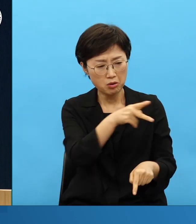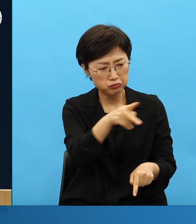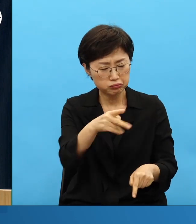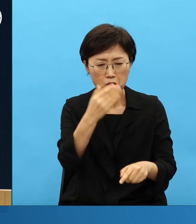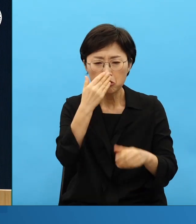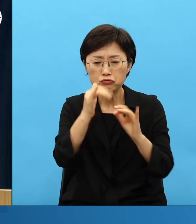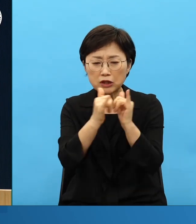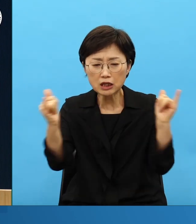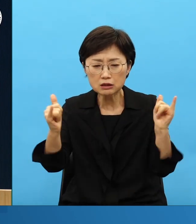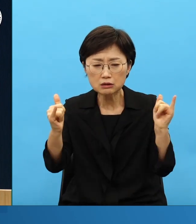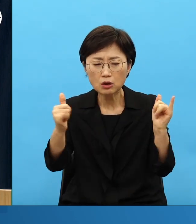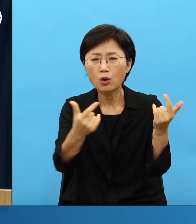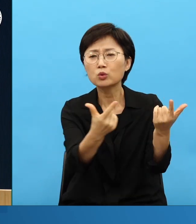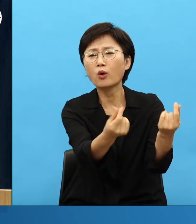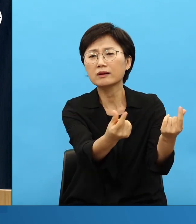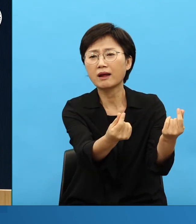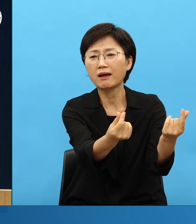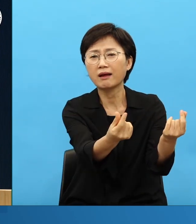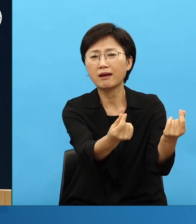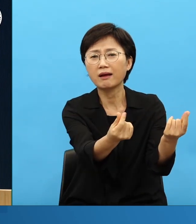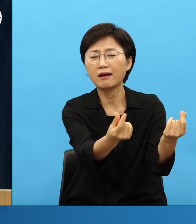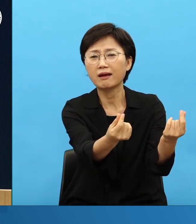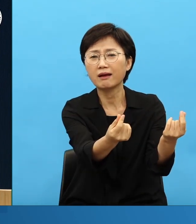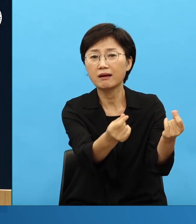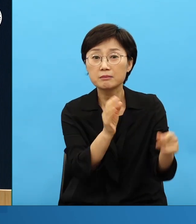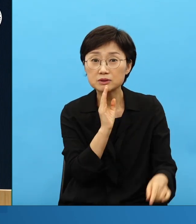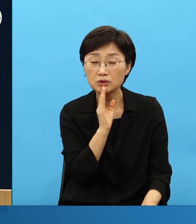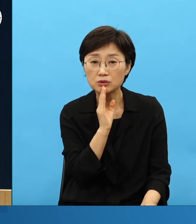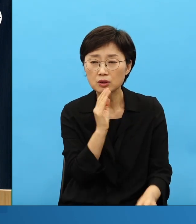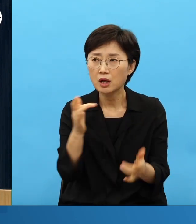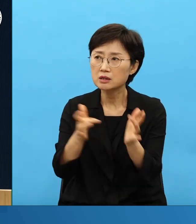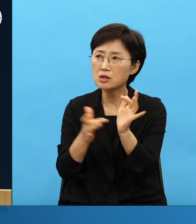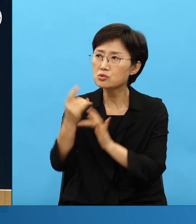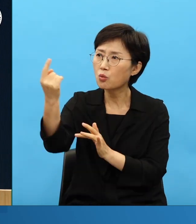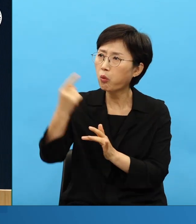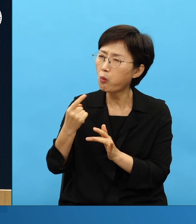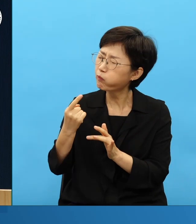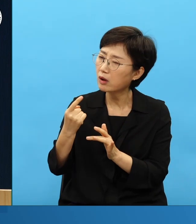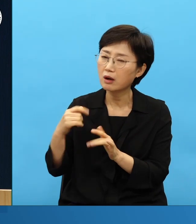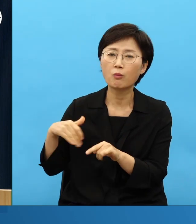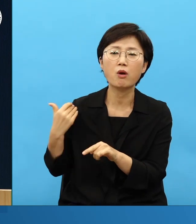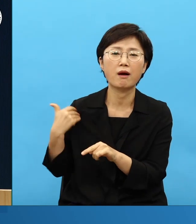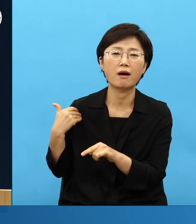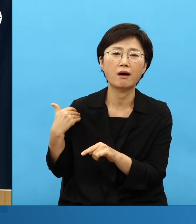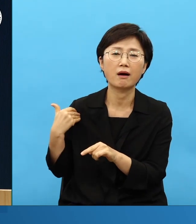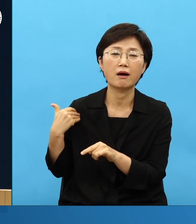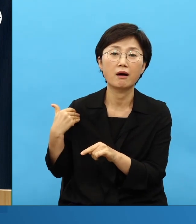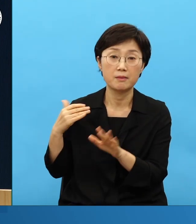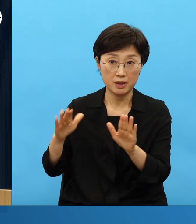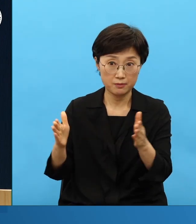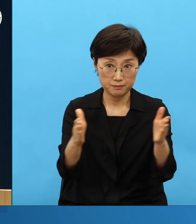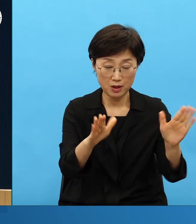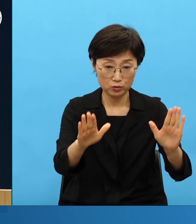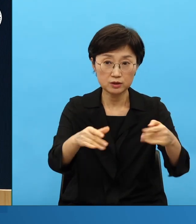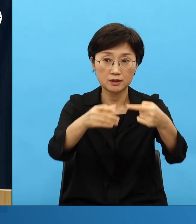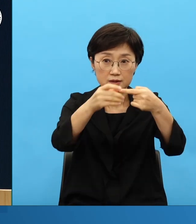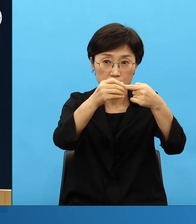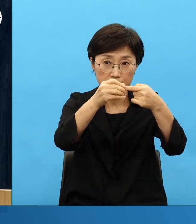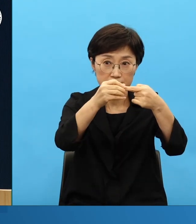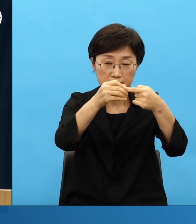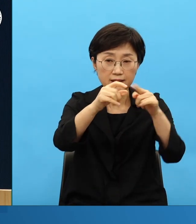하는 겁니다. They're committing the exact same crime and sin of the Jewish people. 첫째입니다. First,